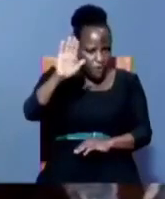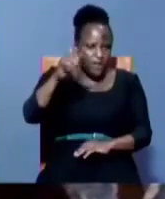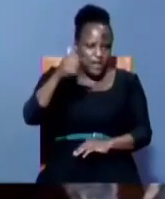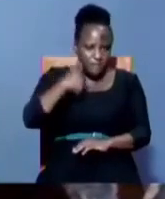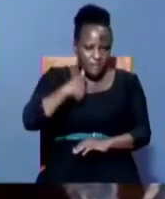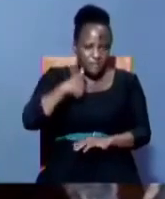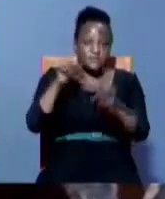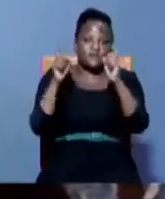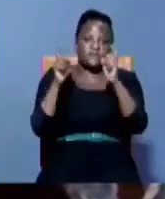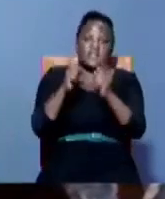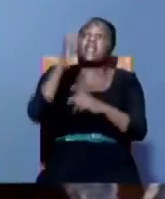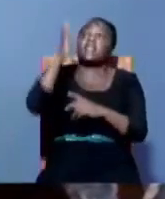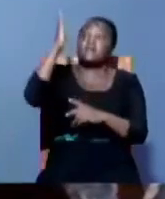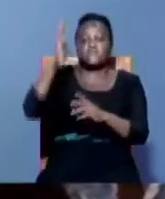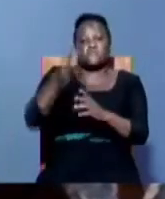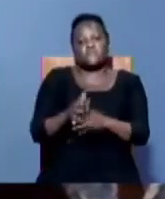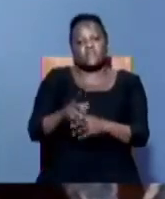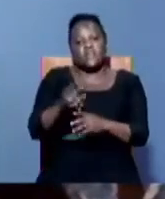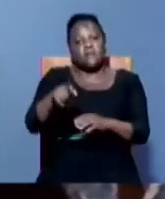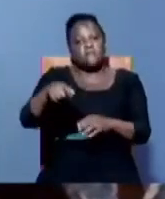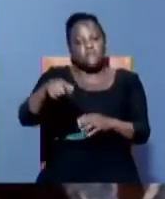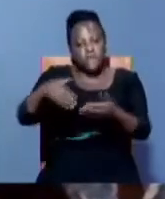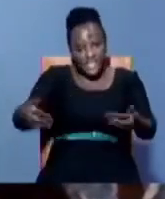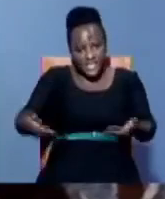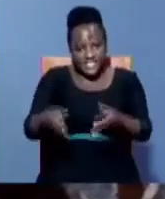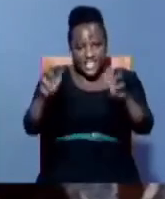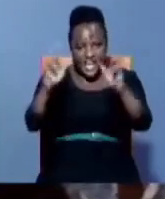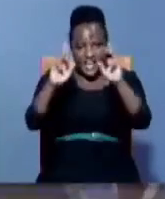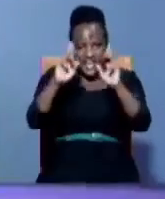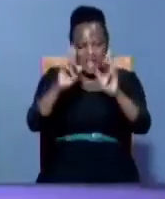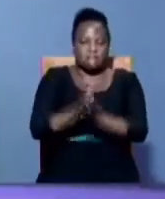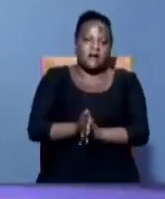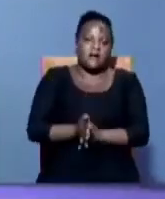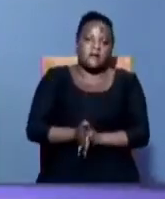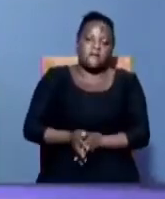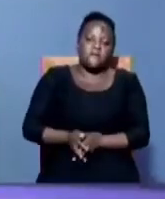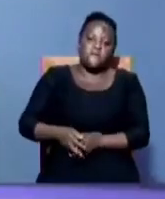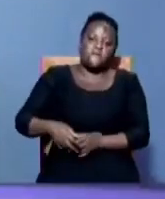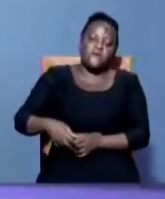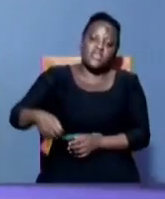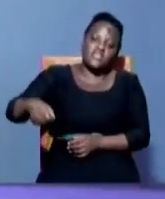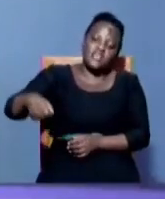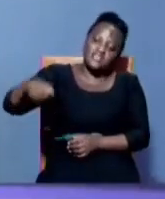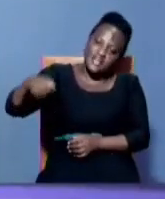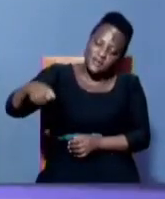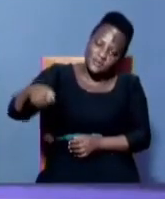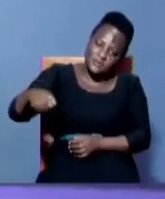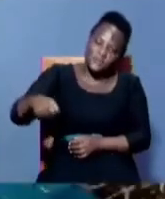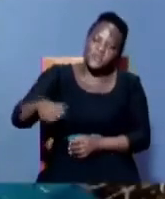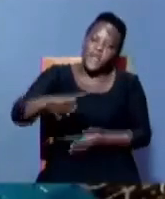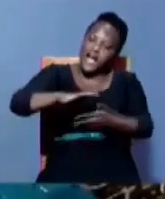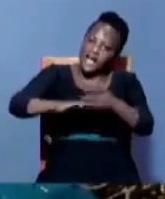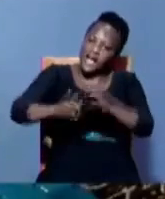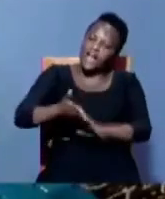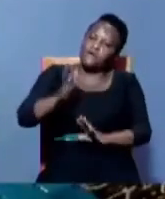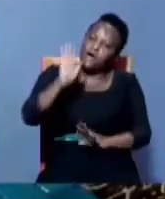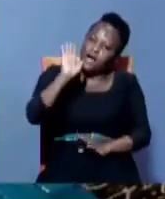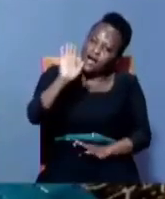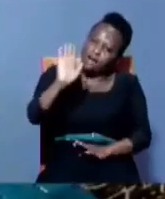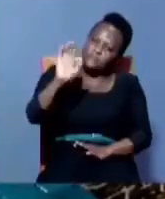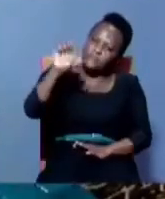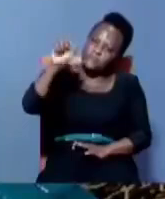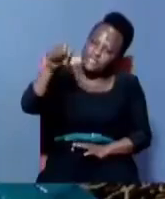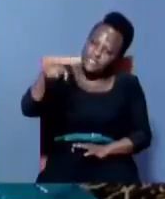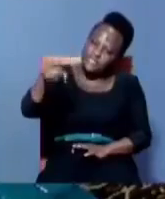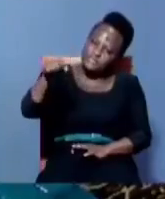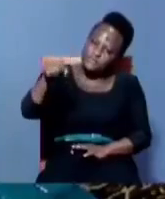Ni hapo kwenye kiti cha rehema, ni hapo kwenye sanduku la agano, ni hapo ndipo Mungu ameketi.